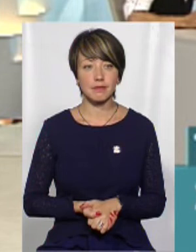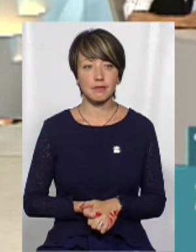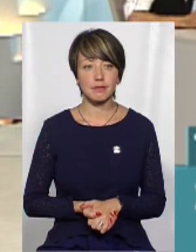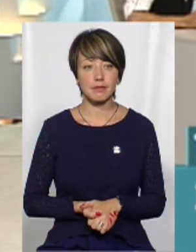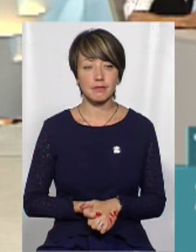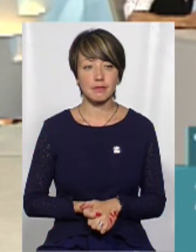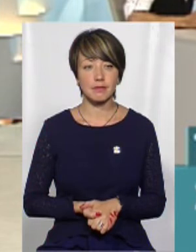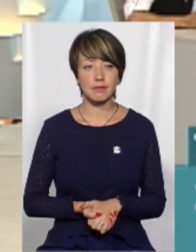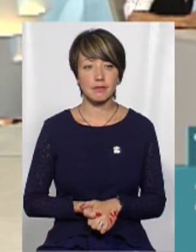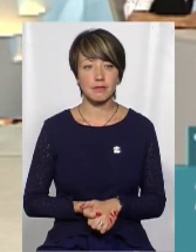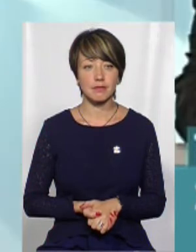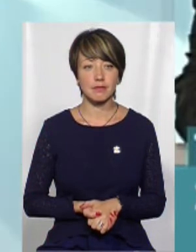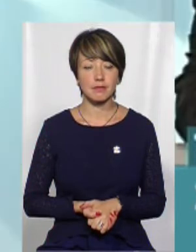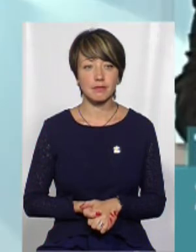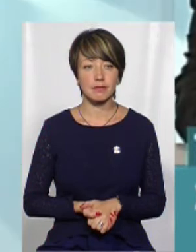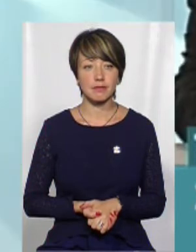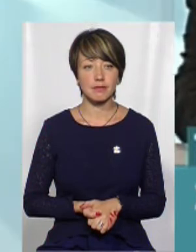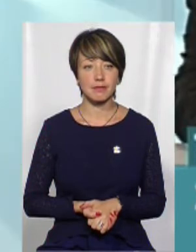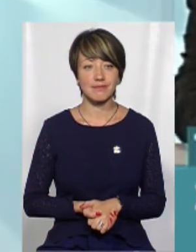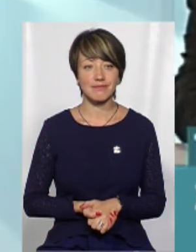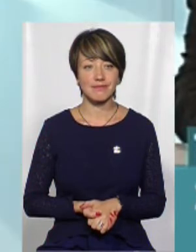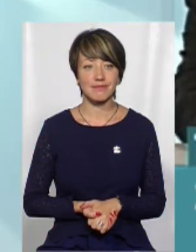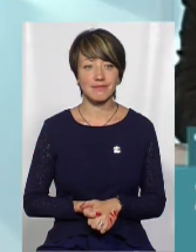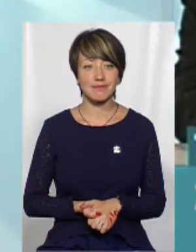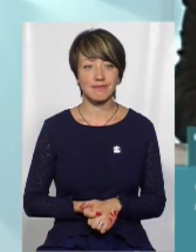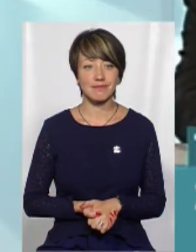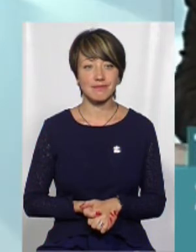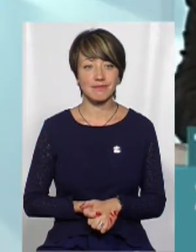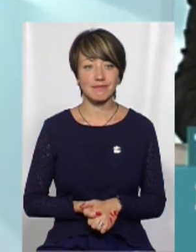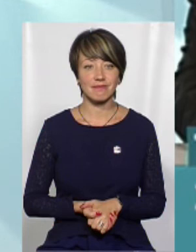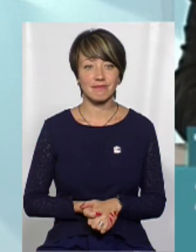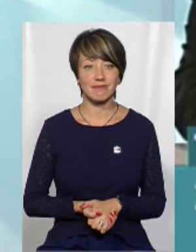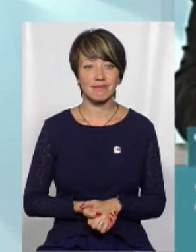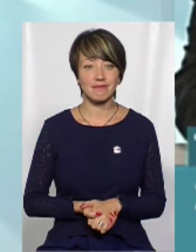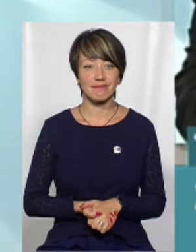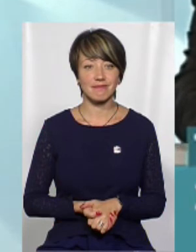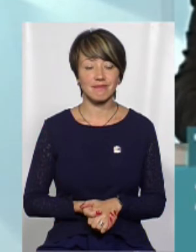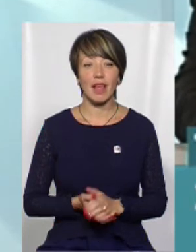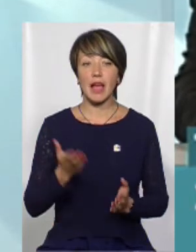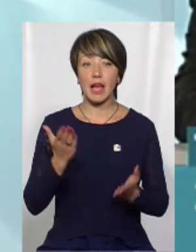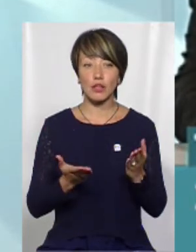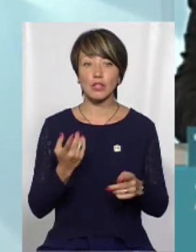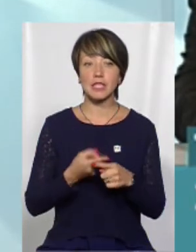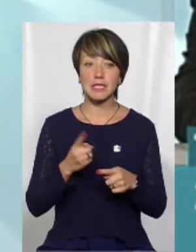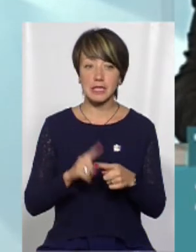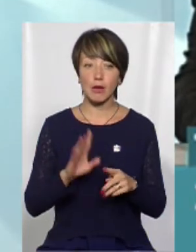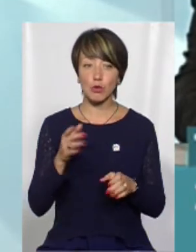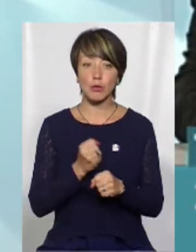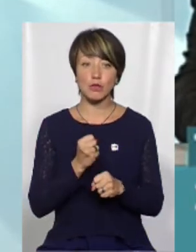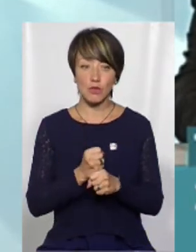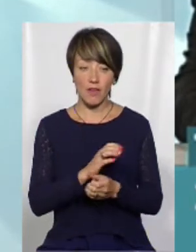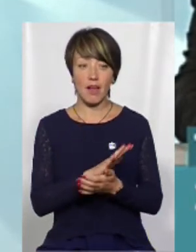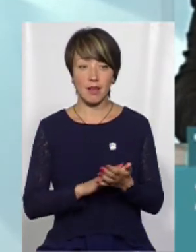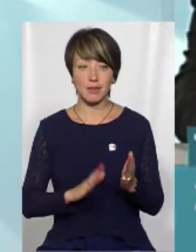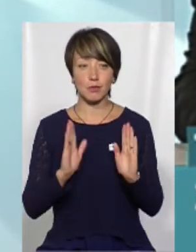étapes? Quelles seront les étapes? Si ça marche, ça va marcher. Якщо це буде працювати, це